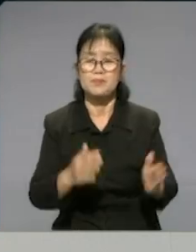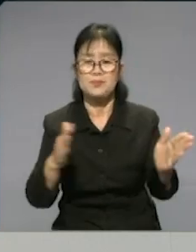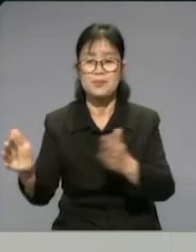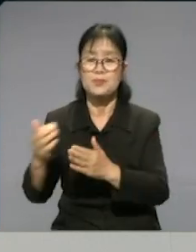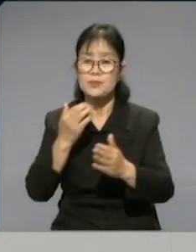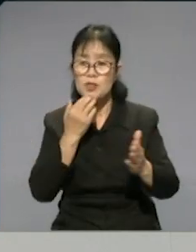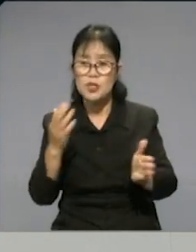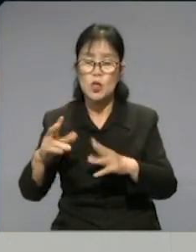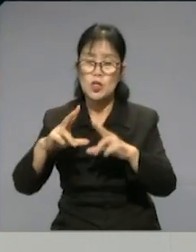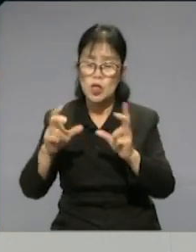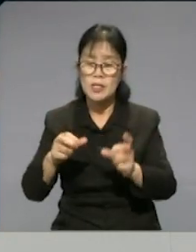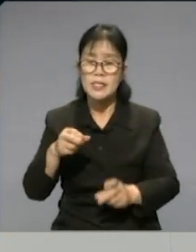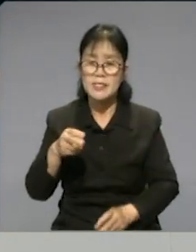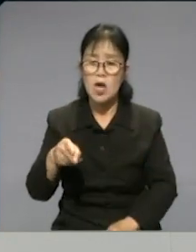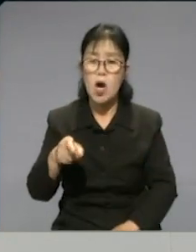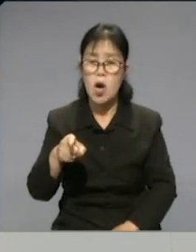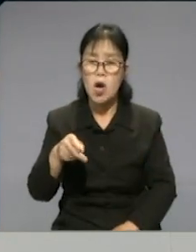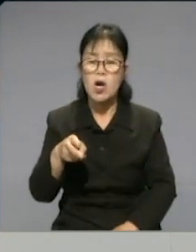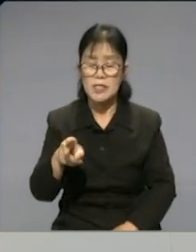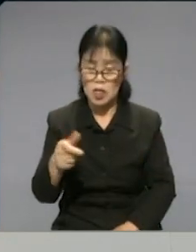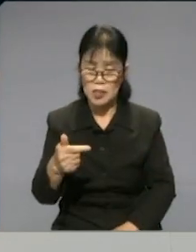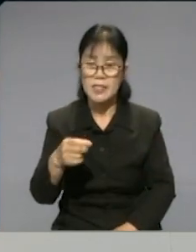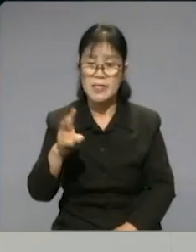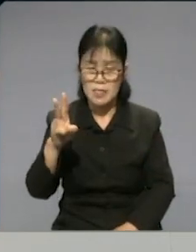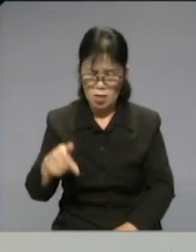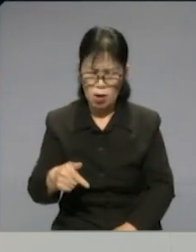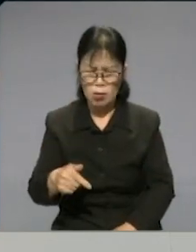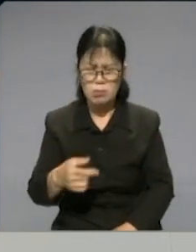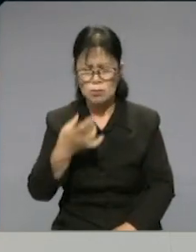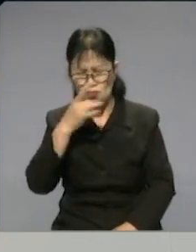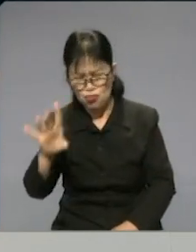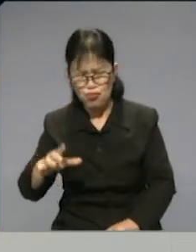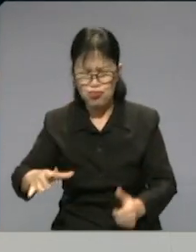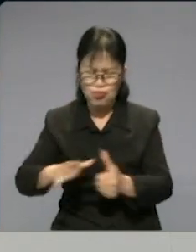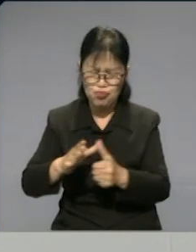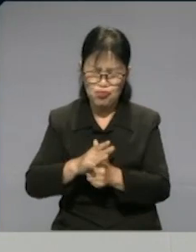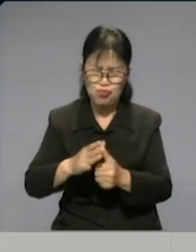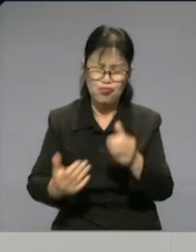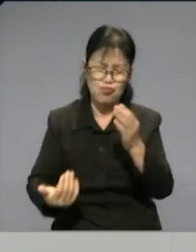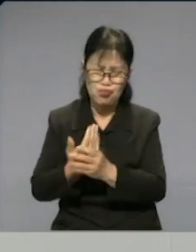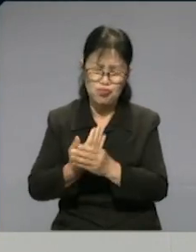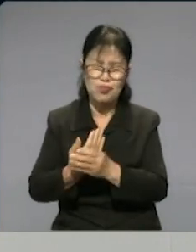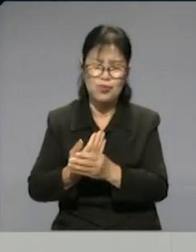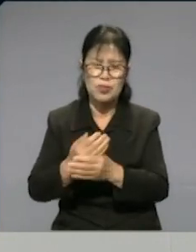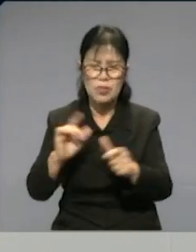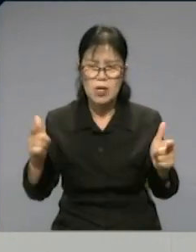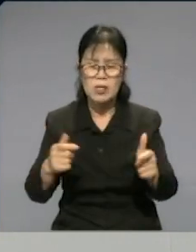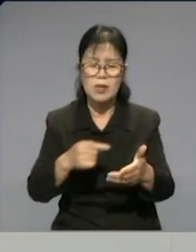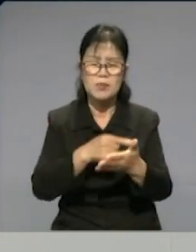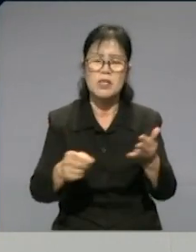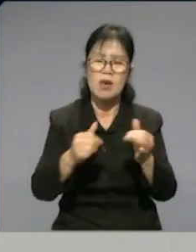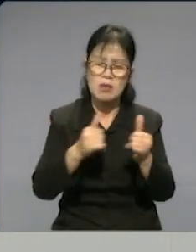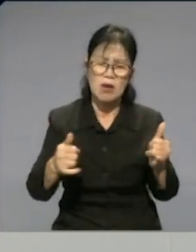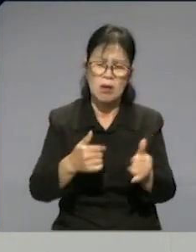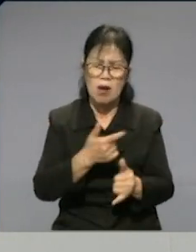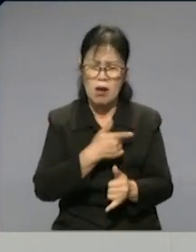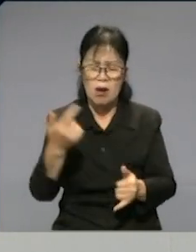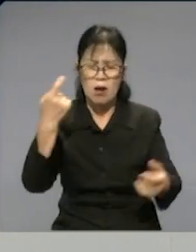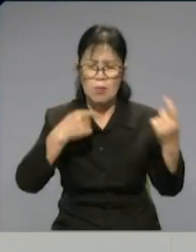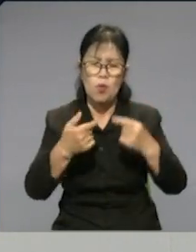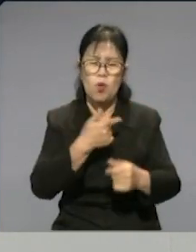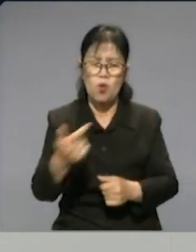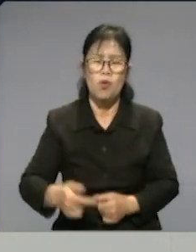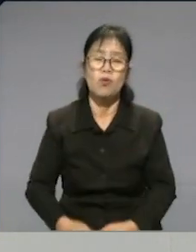경기도 성남시 서현역 흉기 난동과 같은 무차별 범행은 이 피해자들에게 씻을 수 없는 상처를 남깁니다. 경제적